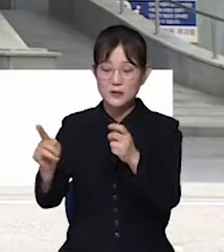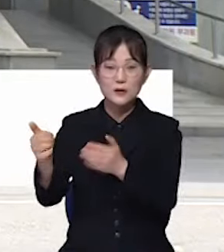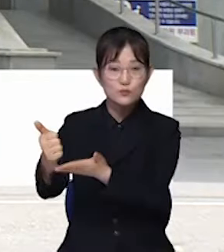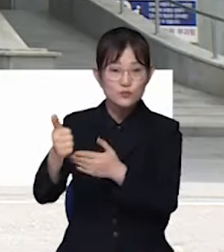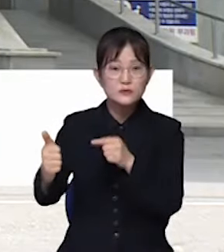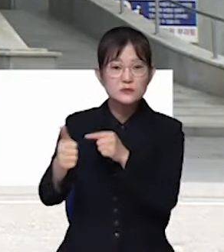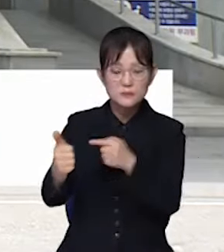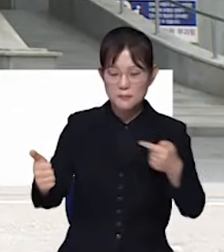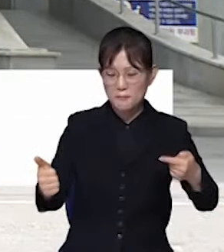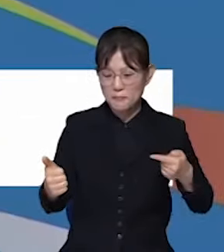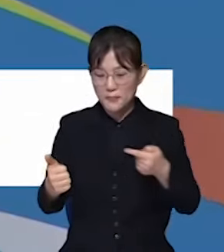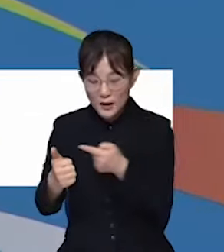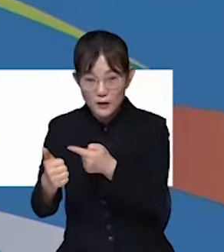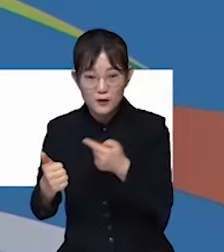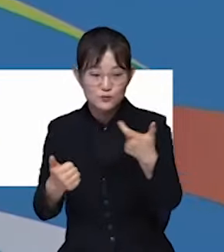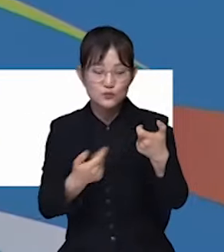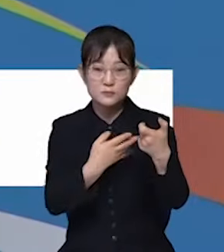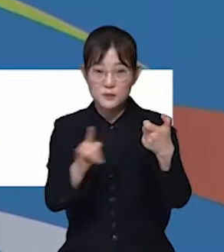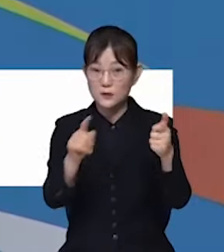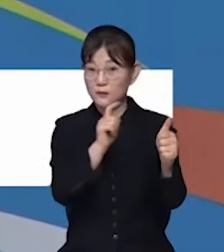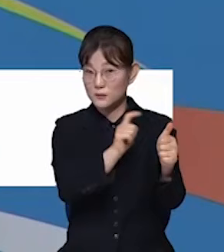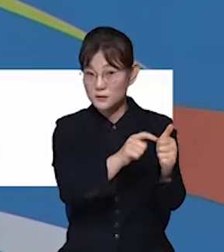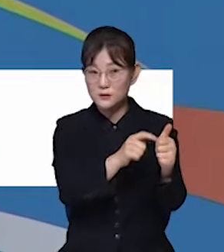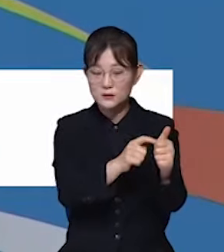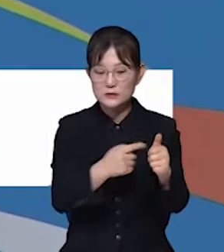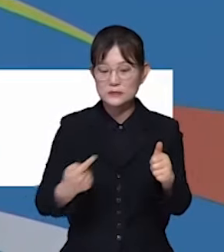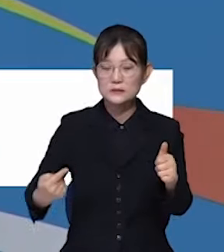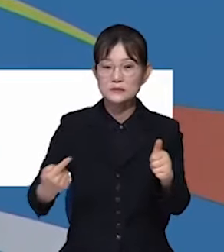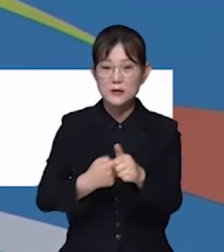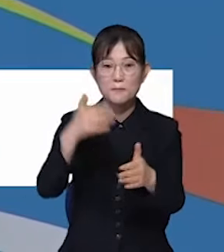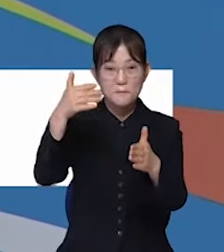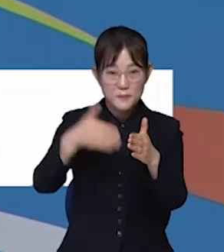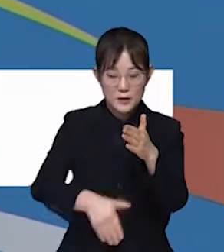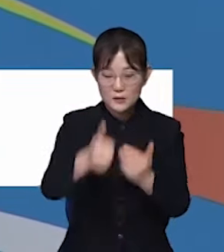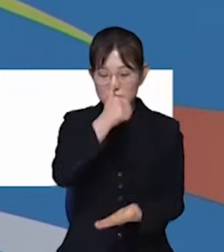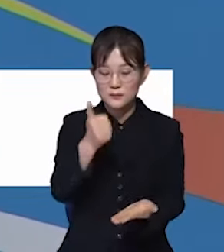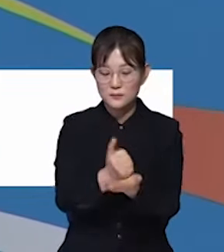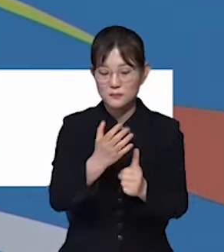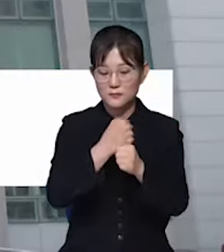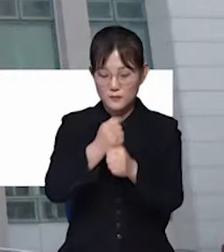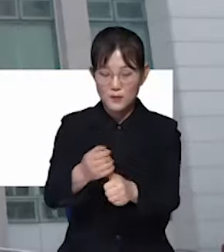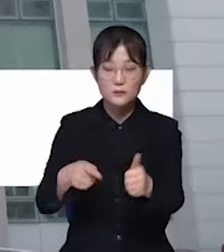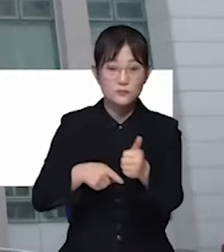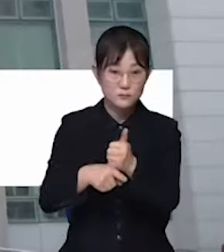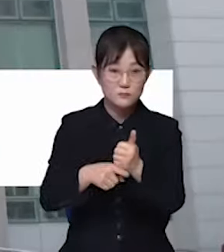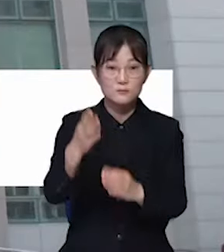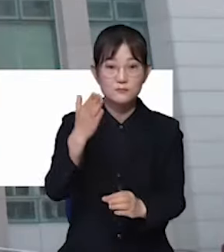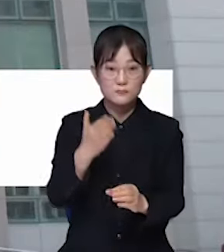손님을 흉기로 살해하려 한 60대 A씨를 살인미수 혐의로 붙잡아 조사하고 있습니다.